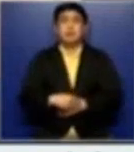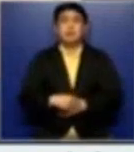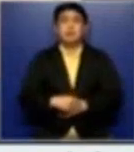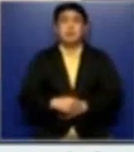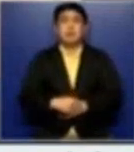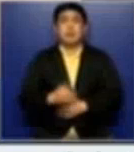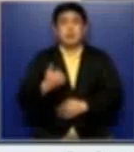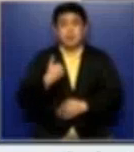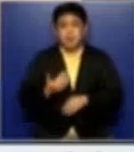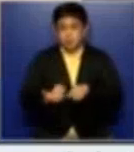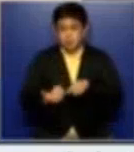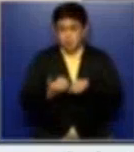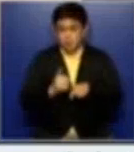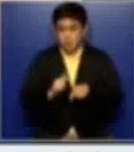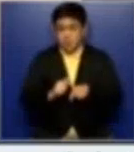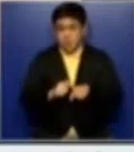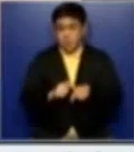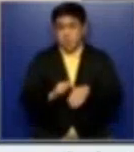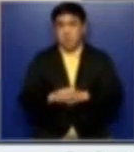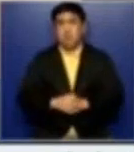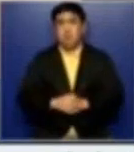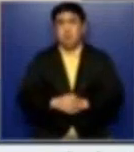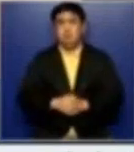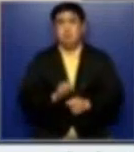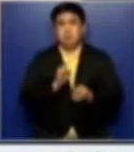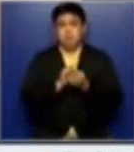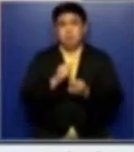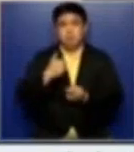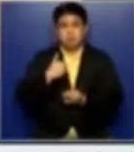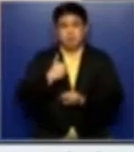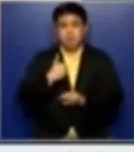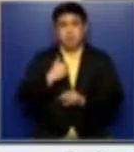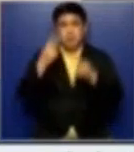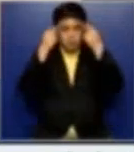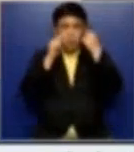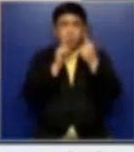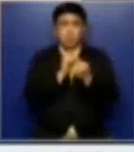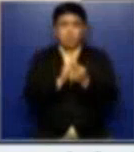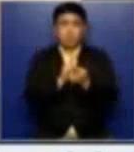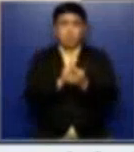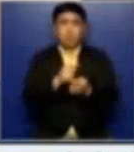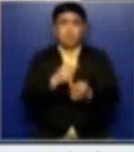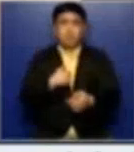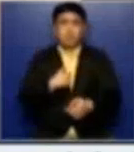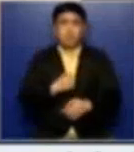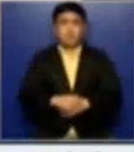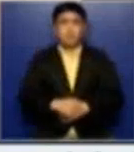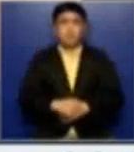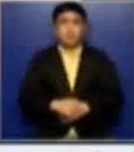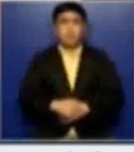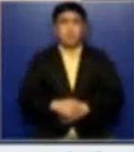มีถนนเส้นหนึ่งอันนี้ผมว่าท่านนายกนี่เคยเจ็บปวดกับถนนอย่างนี้มาแล้